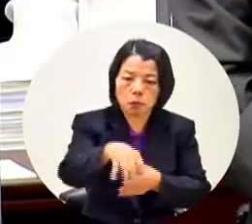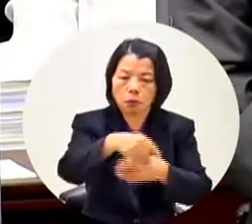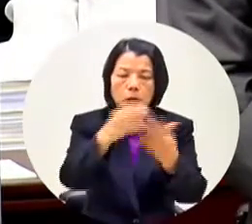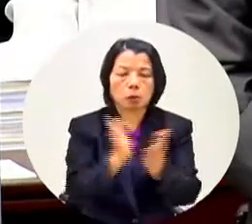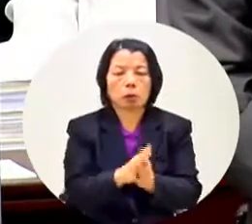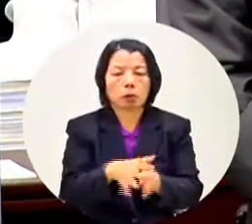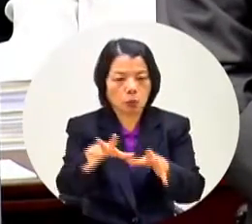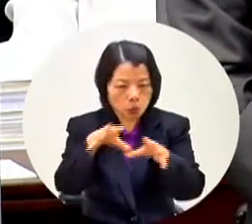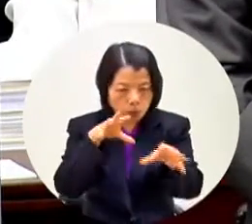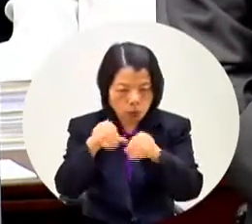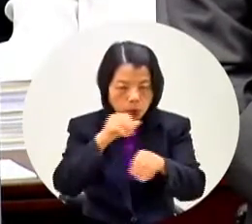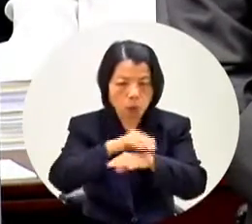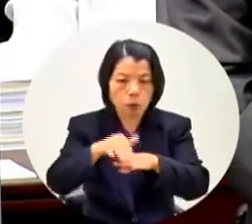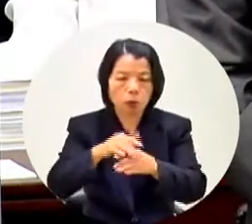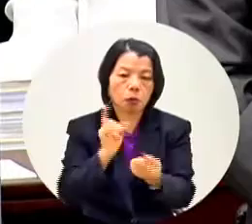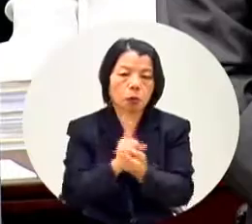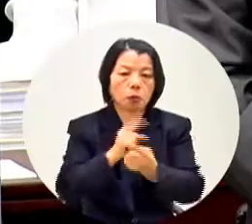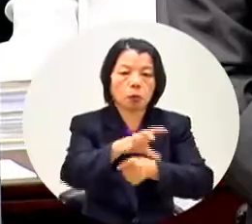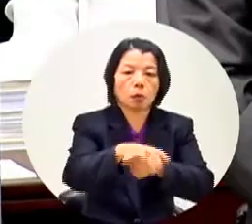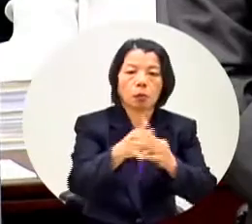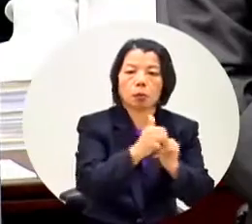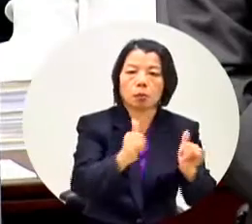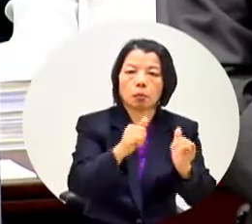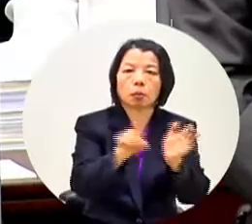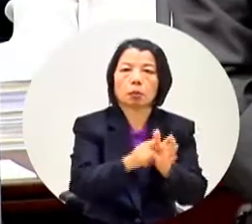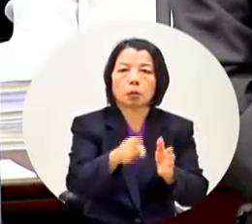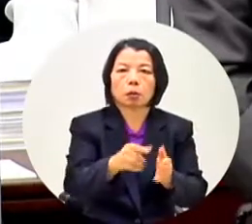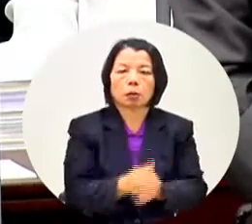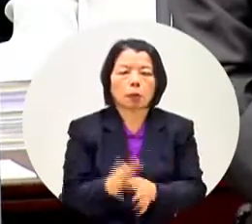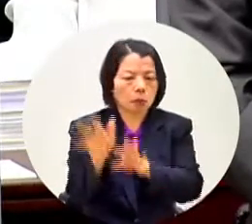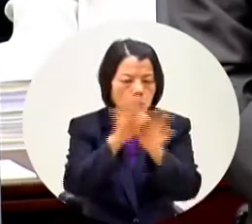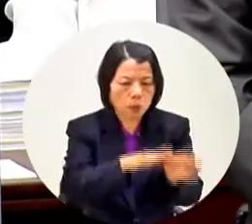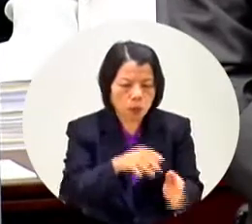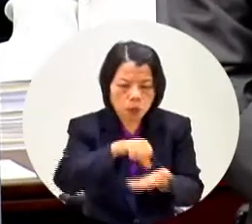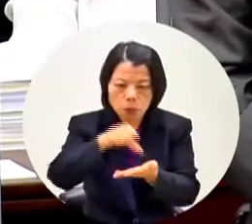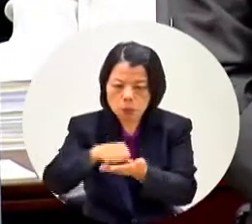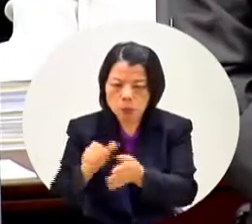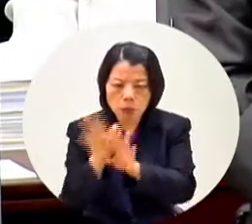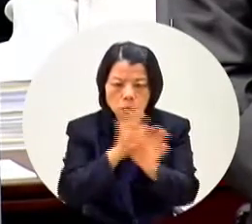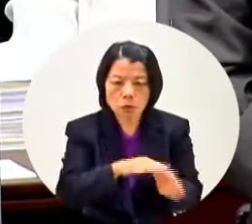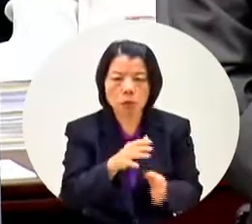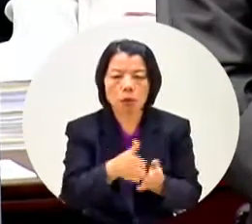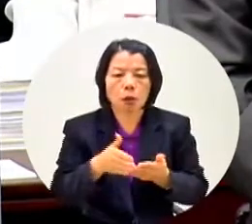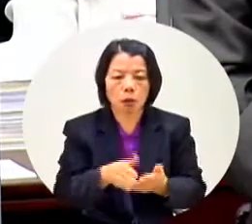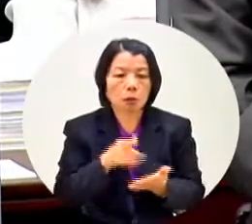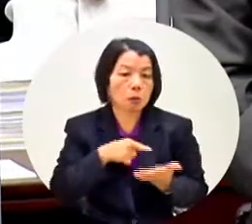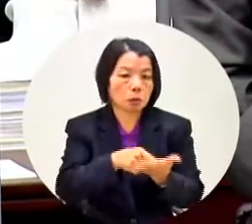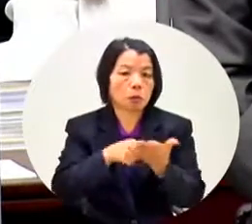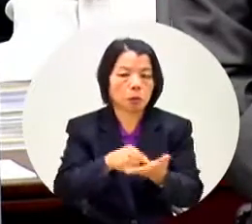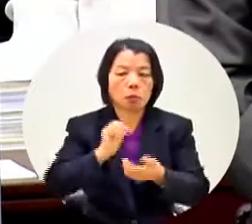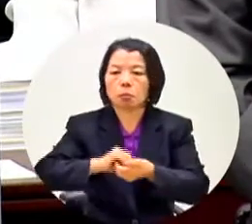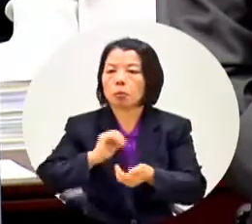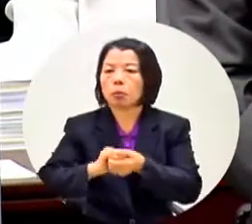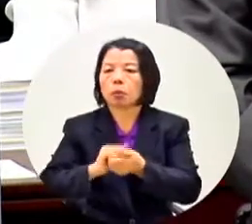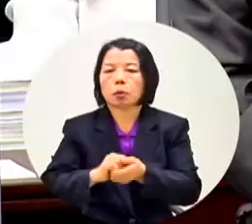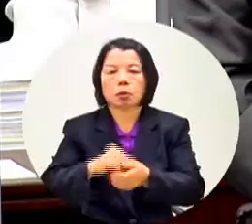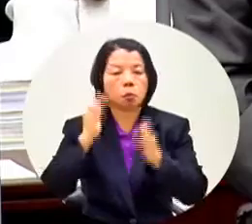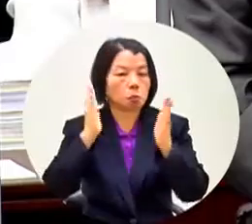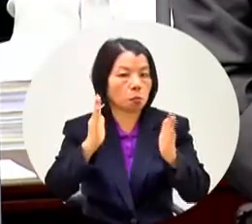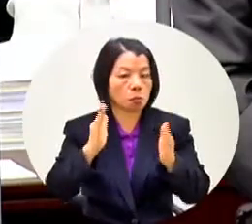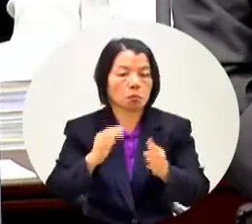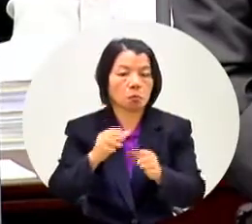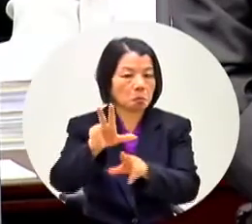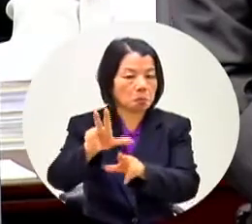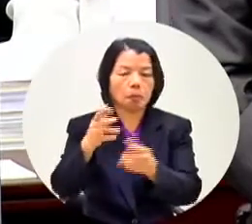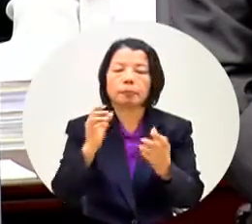场或是种子行里面去进行相关上的这些资讯了解，因为农民相关的这个农情上的调查